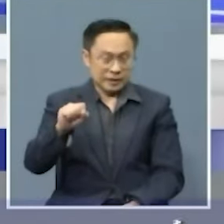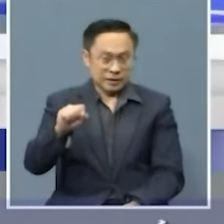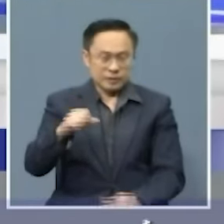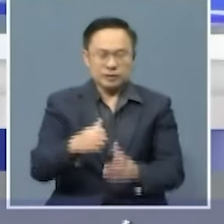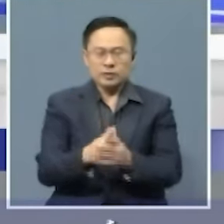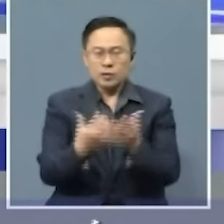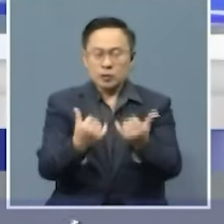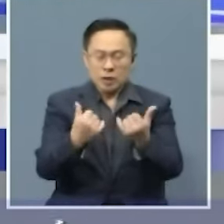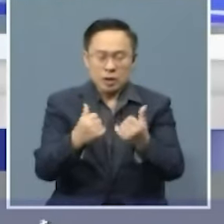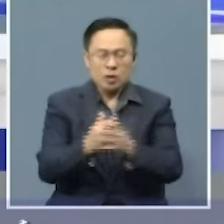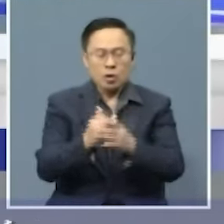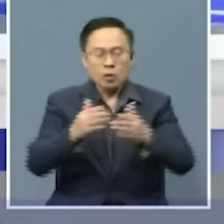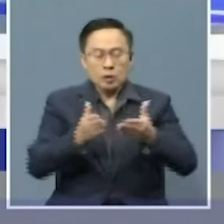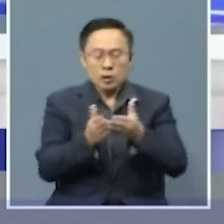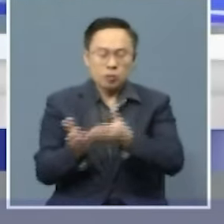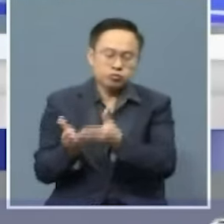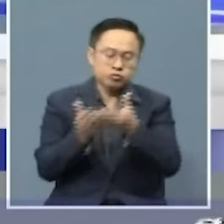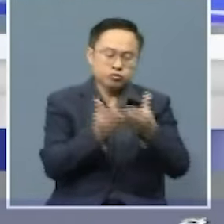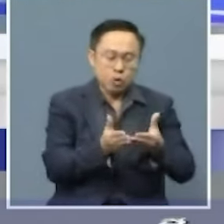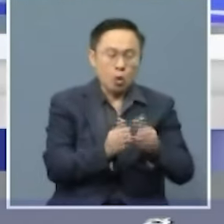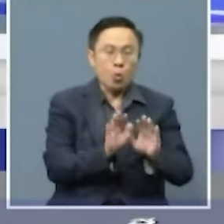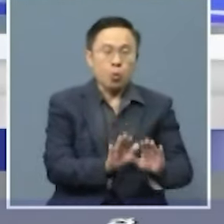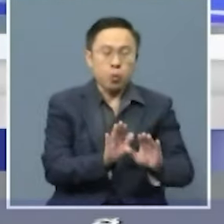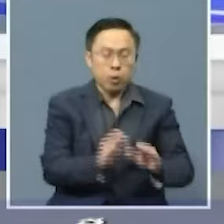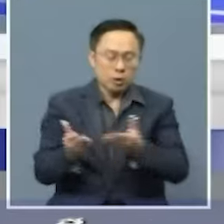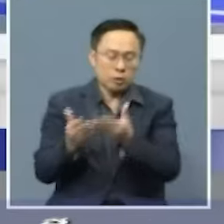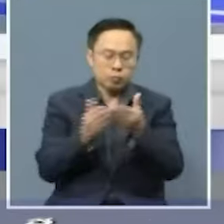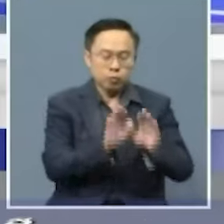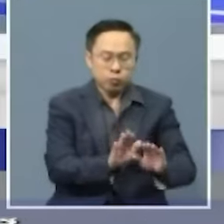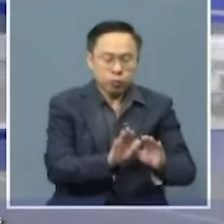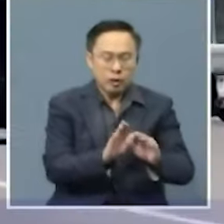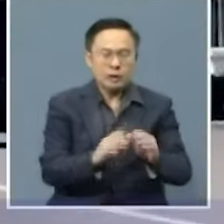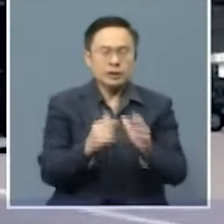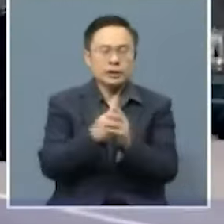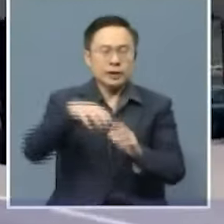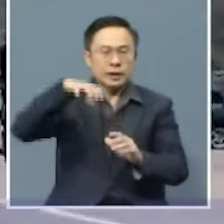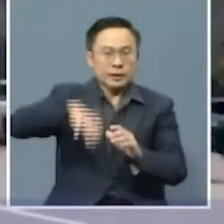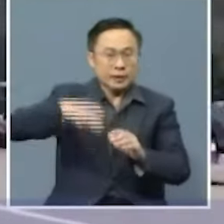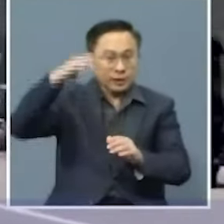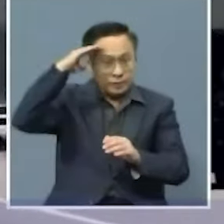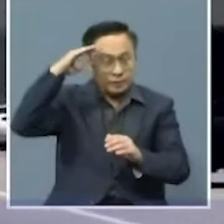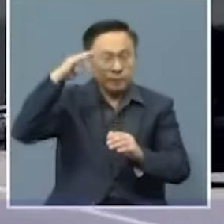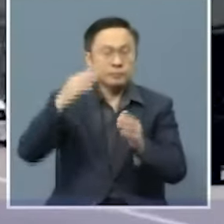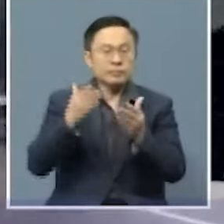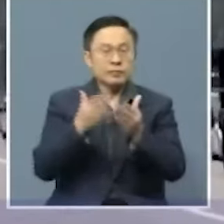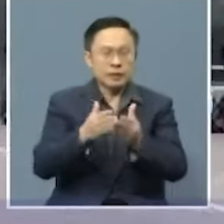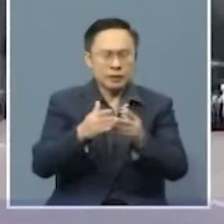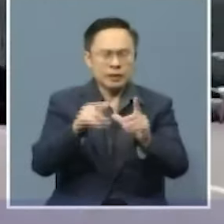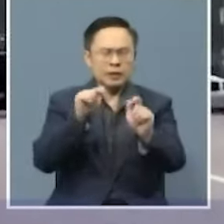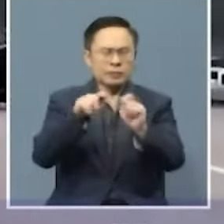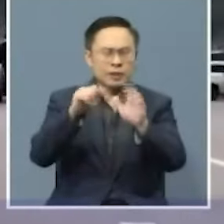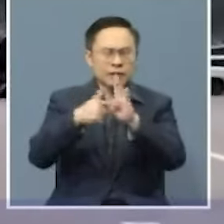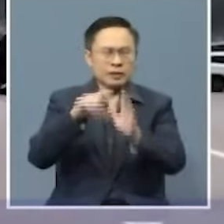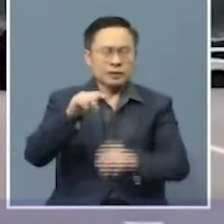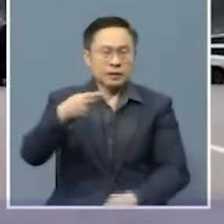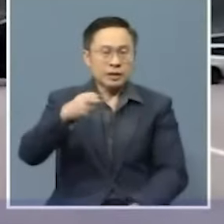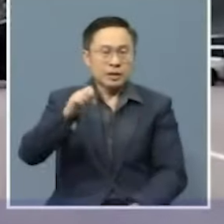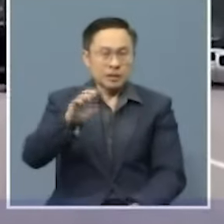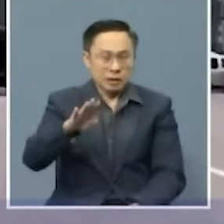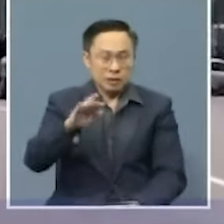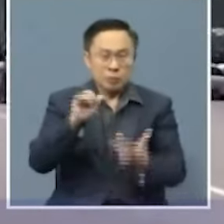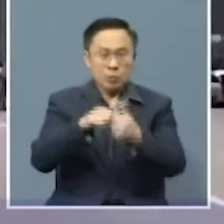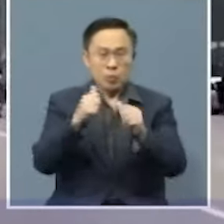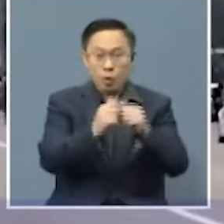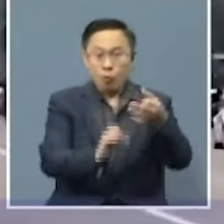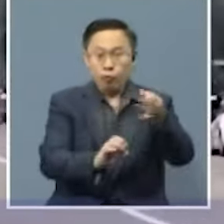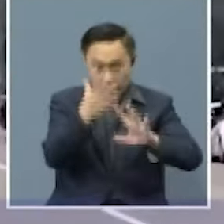พลของเรือได้รับบาดเจ็บจำนวนเท่าไหร่เวลา 11:40 น.ศูนย์วิทยุหน่วยกู้ภัยมูลนิธิสว่างโร